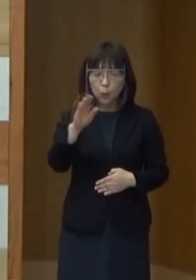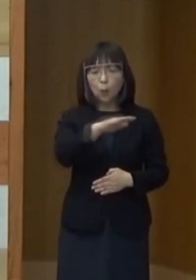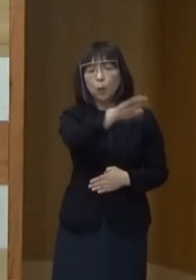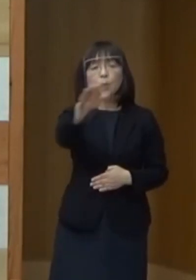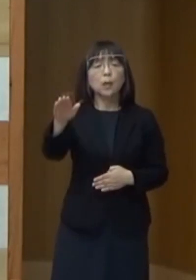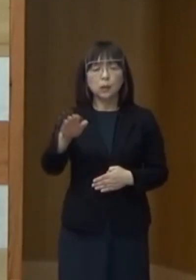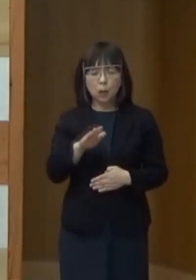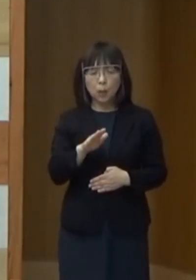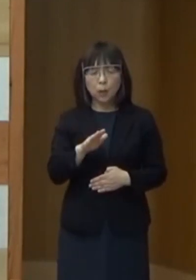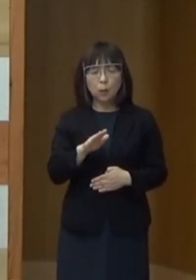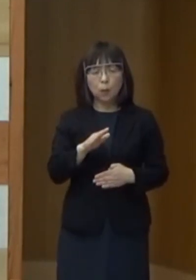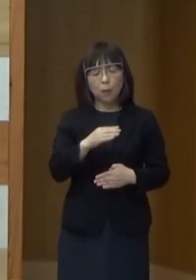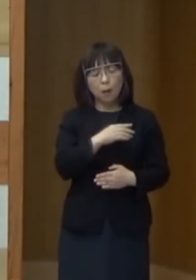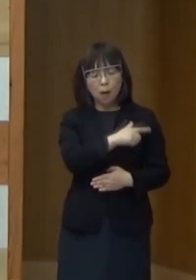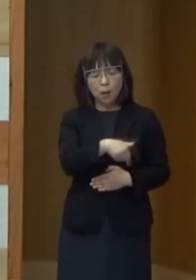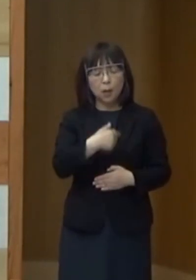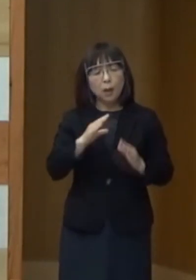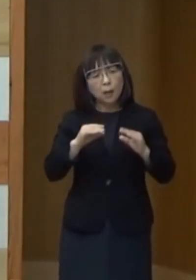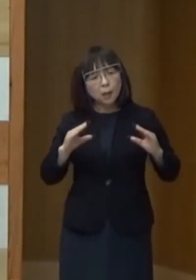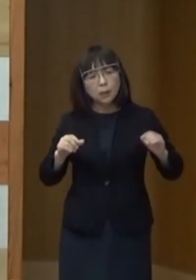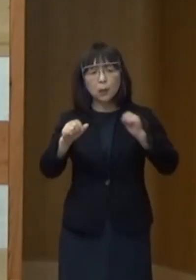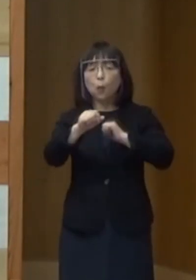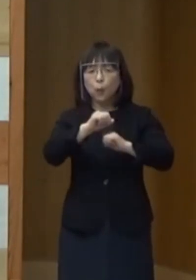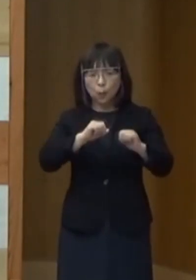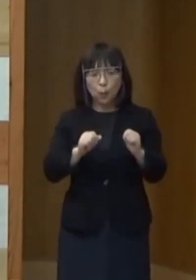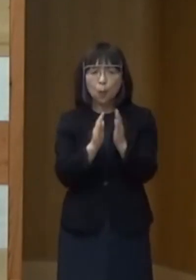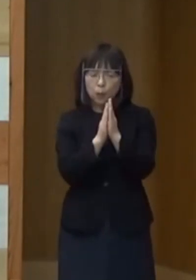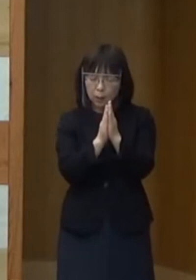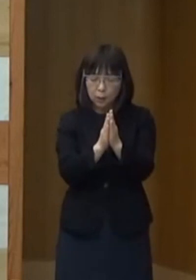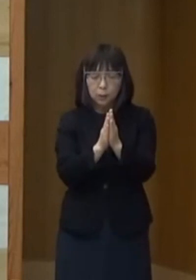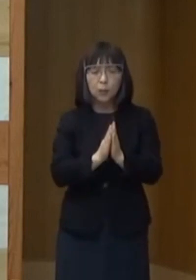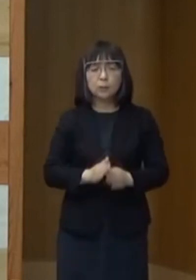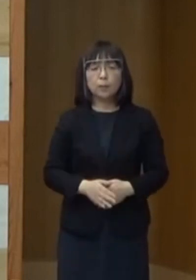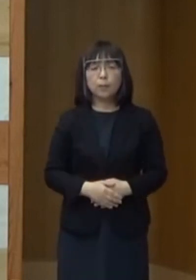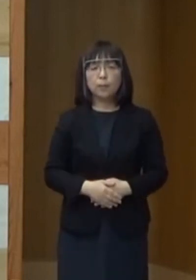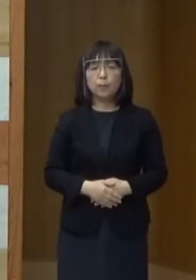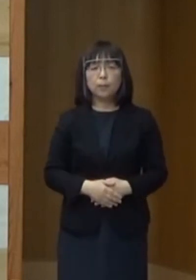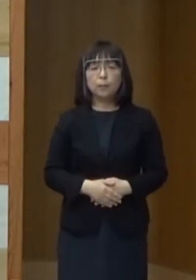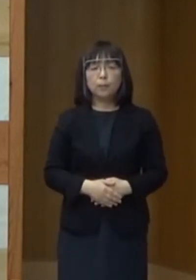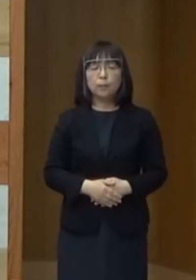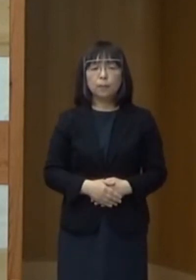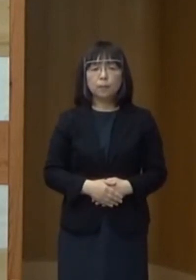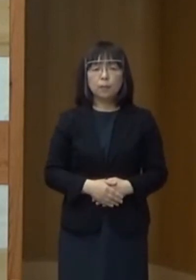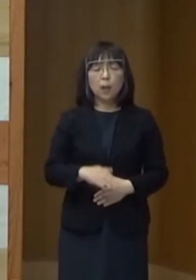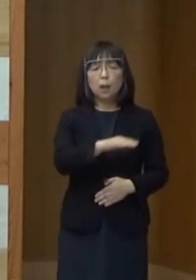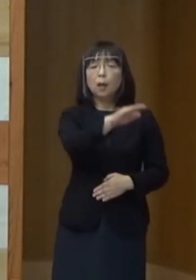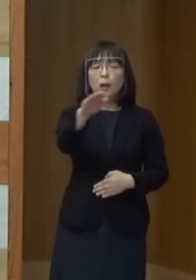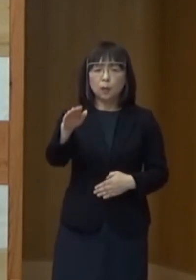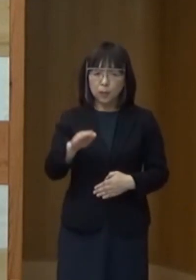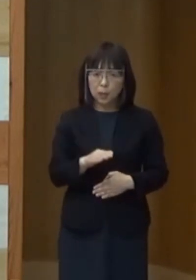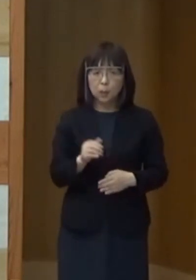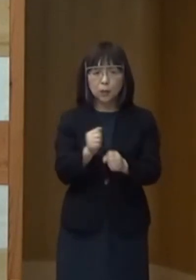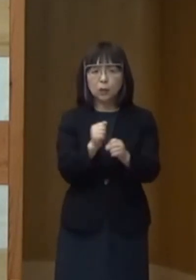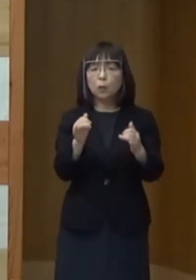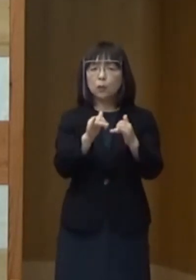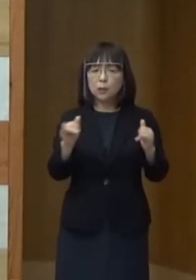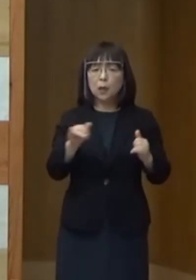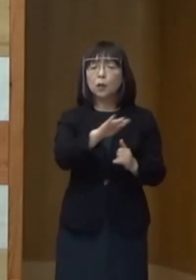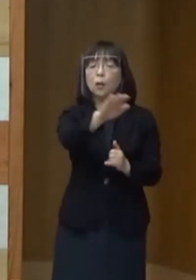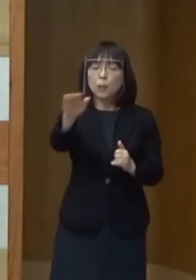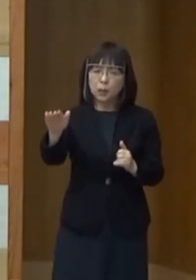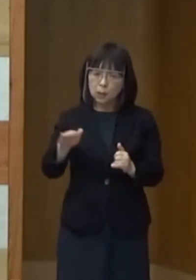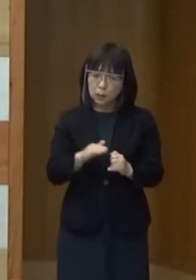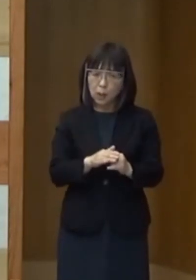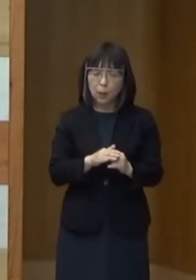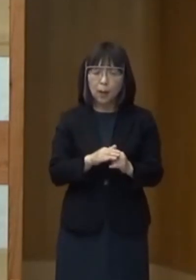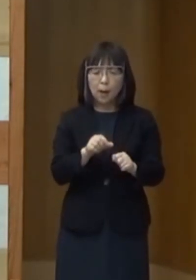の皆様の思いやりある行動をお願いいたします。 道民の皆様、事業者の方々